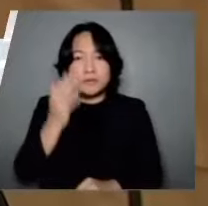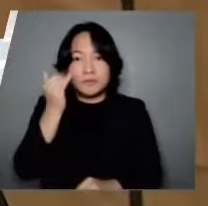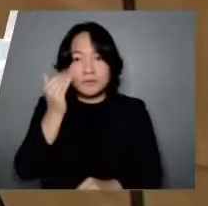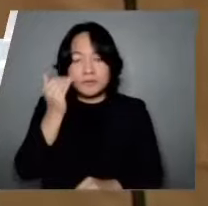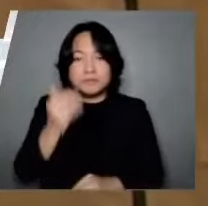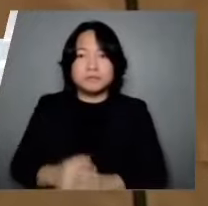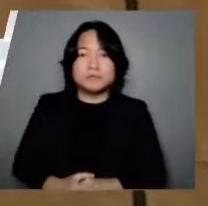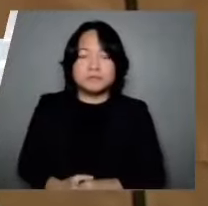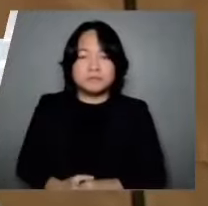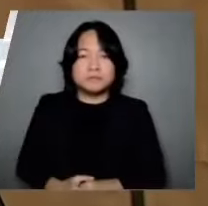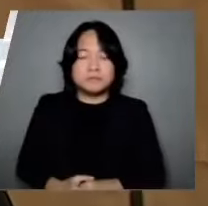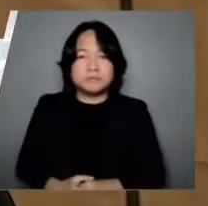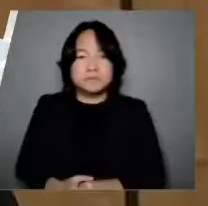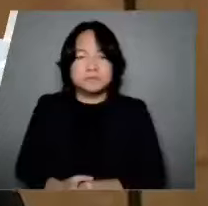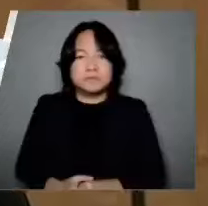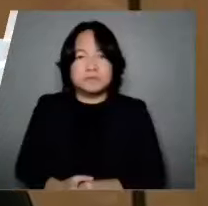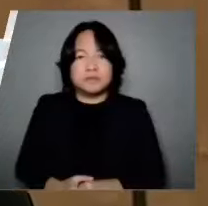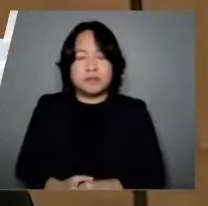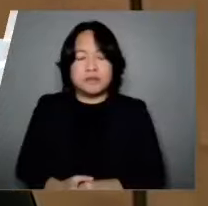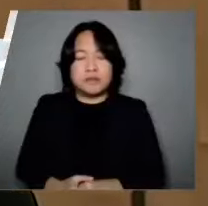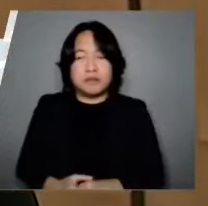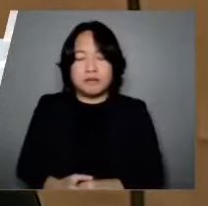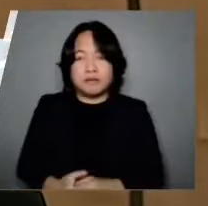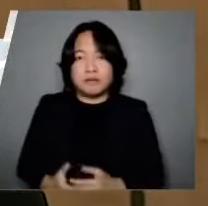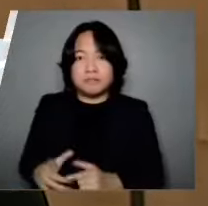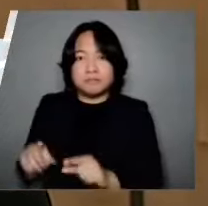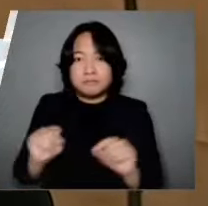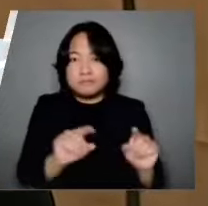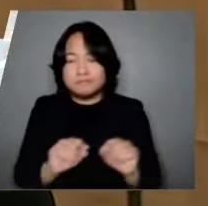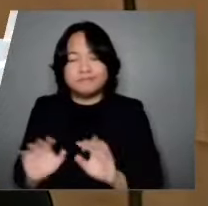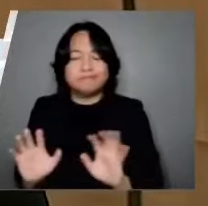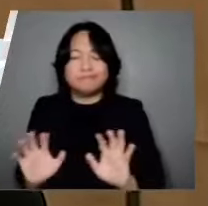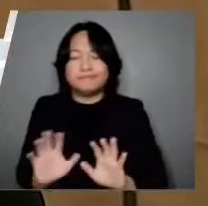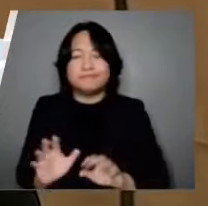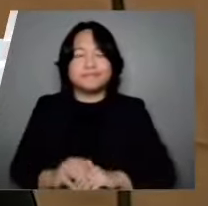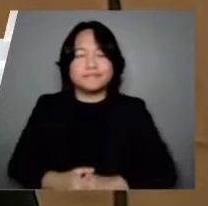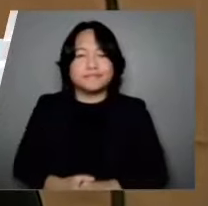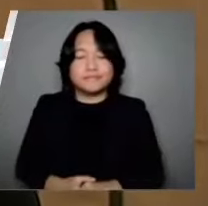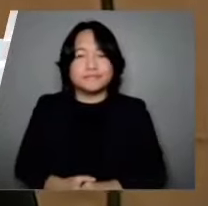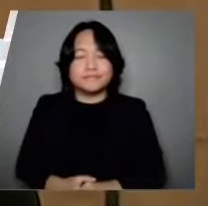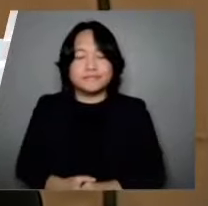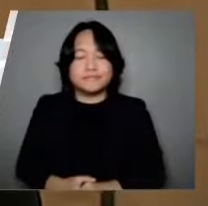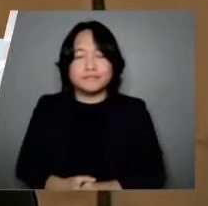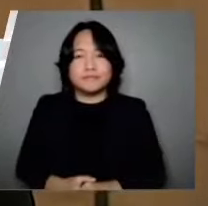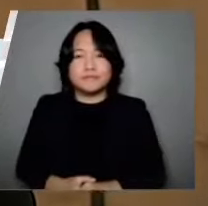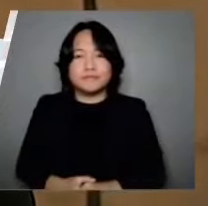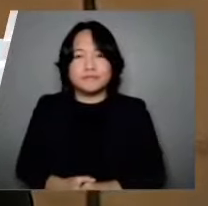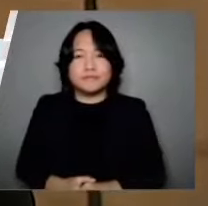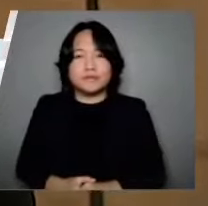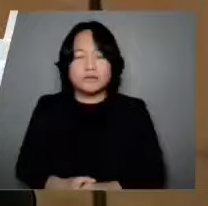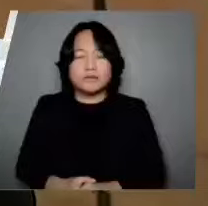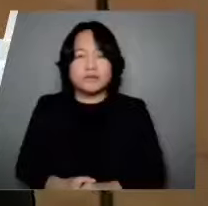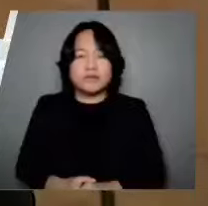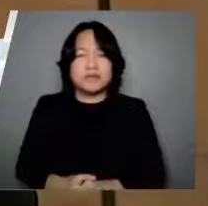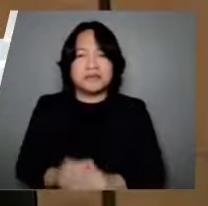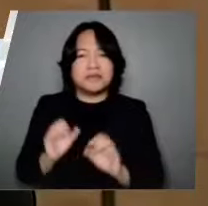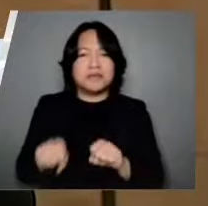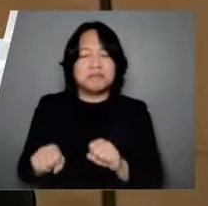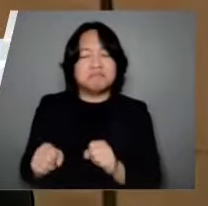ano-ano. Kaya madali naman siguro madali naman sigurong plansahin lahat itong